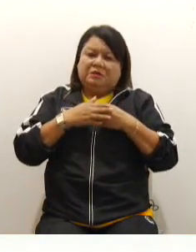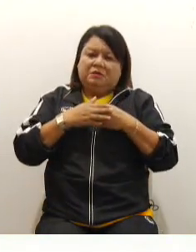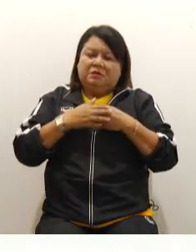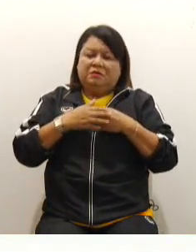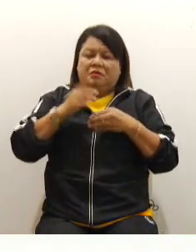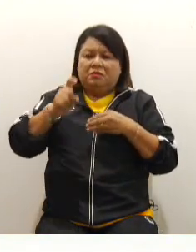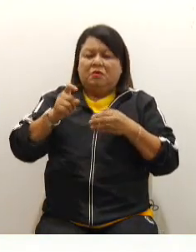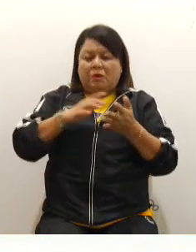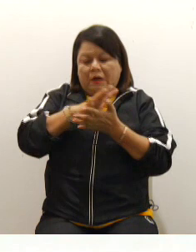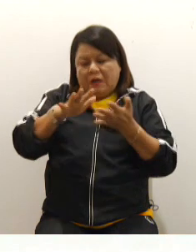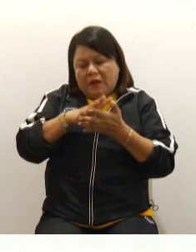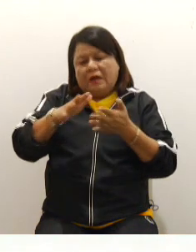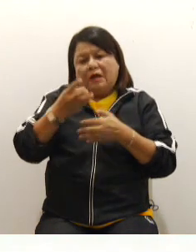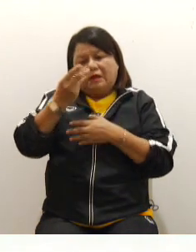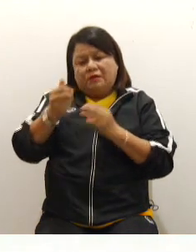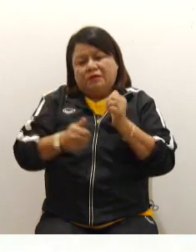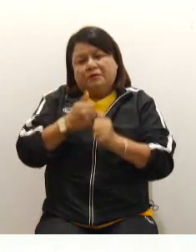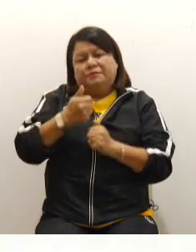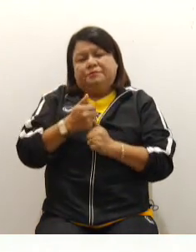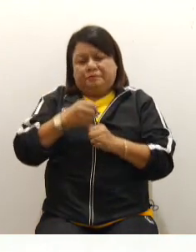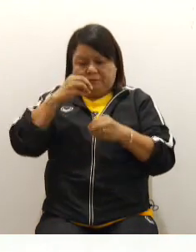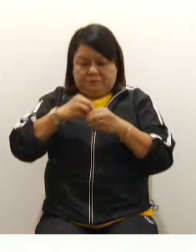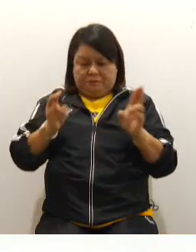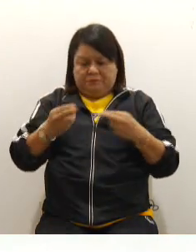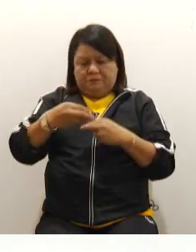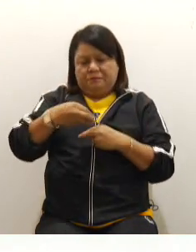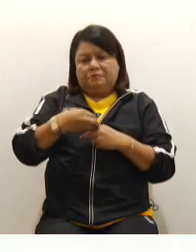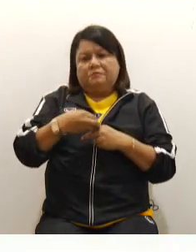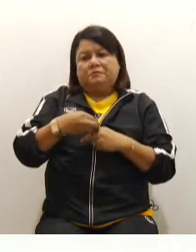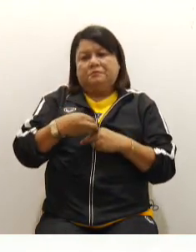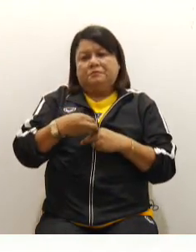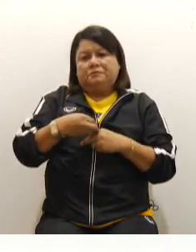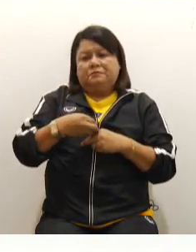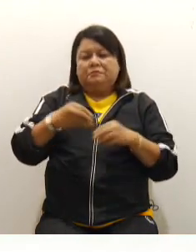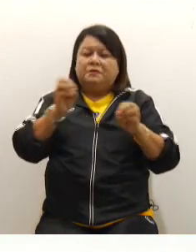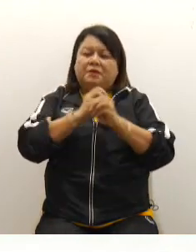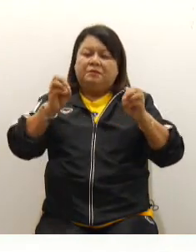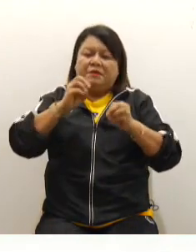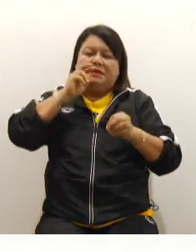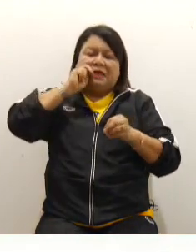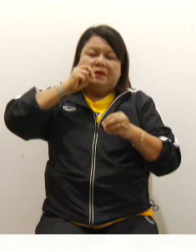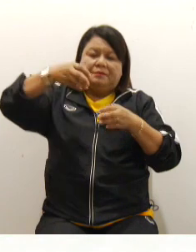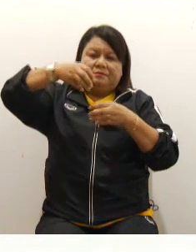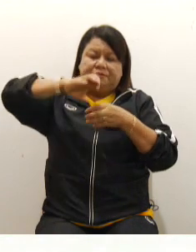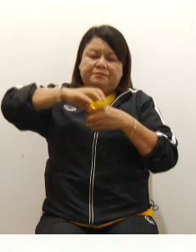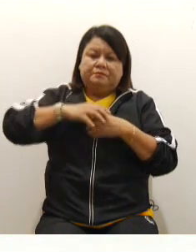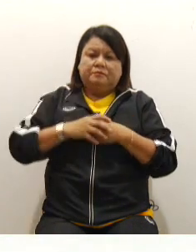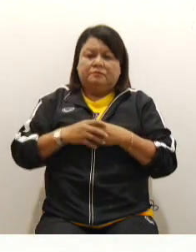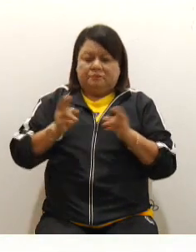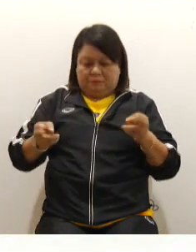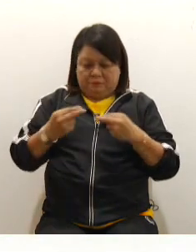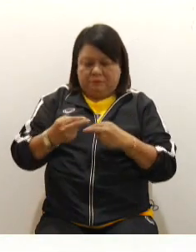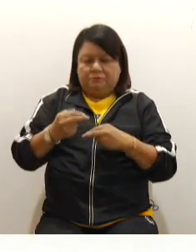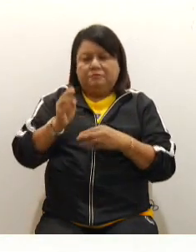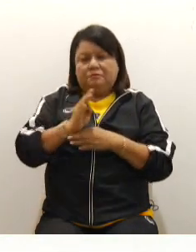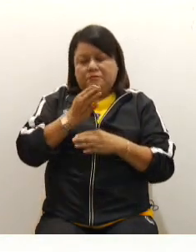องล้างให้เร็วที่สุดเท่าที่ทำได้ในห้องไม่มีชาวเวอร์ที่จะใช้ห้องปฏิบัติการที่เป็นของเด็กเนี่ย